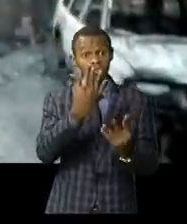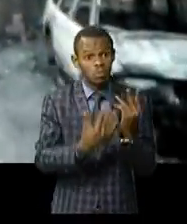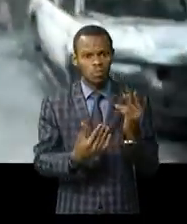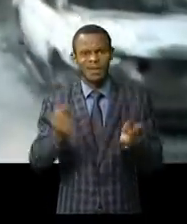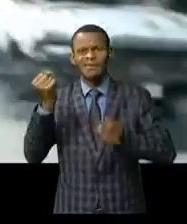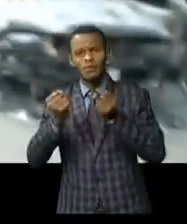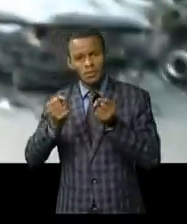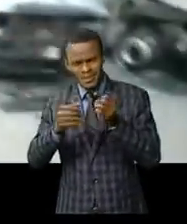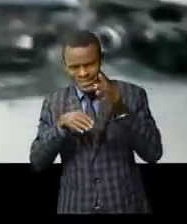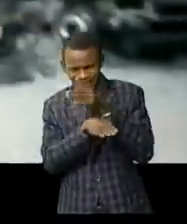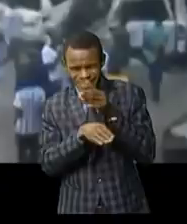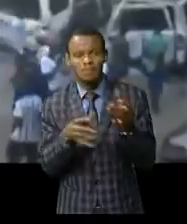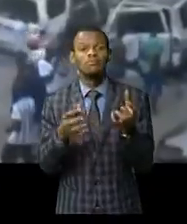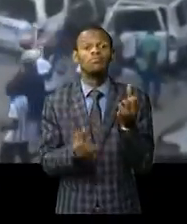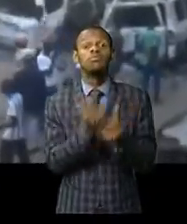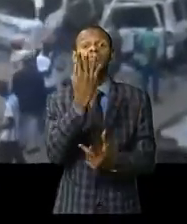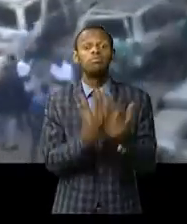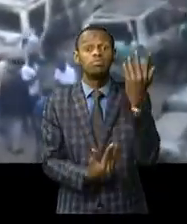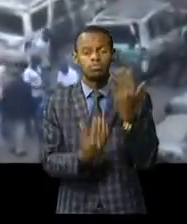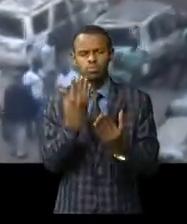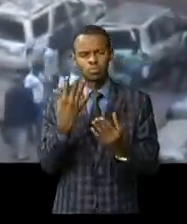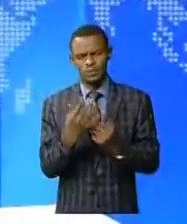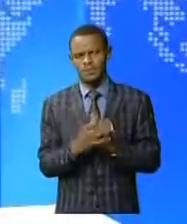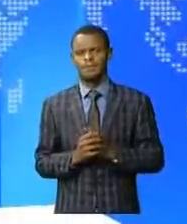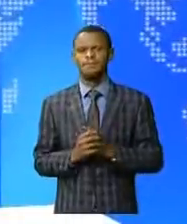de l'hôtel de poste sont également partis en fumée.